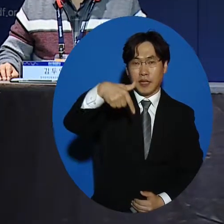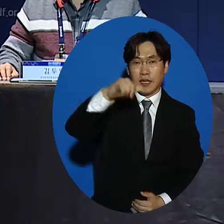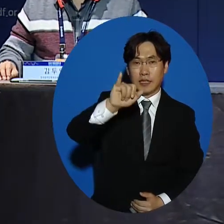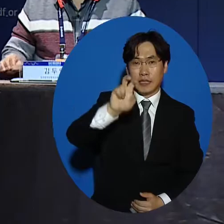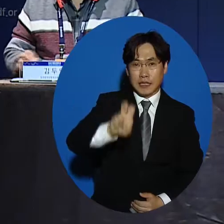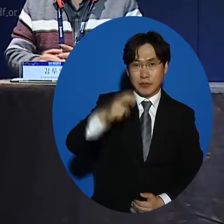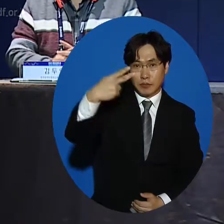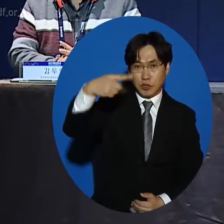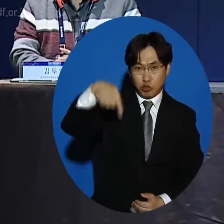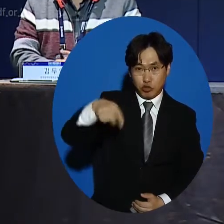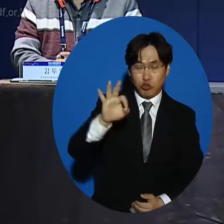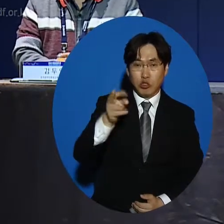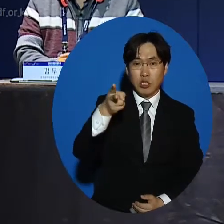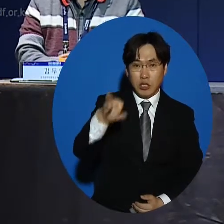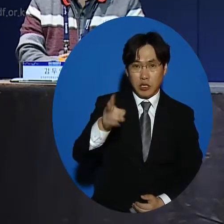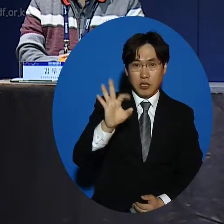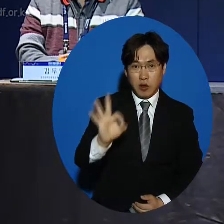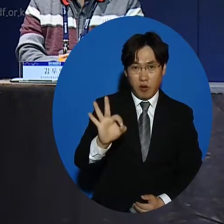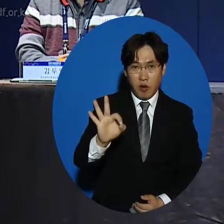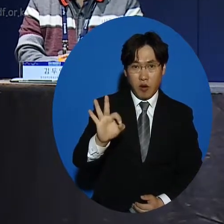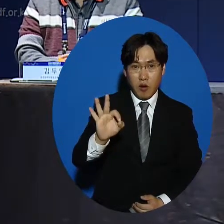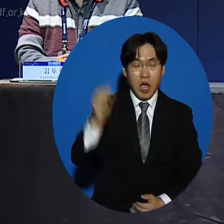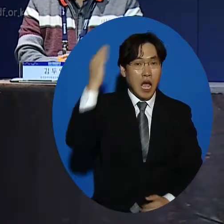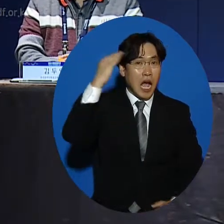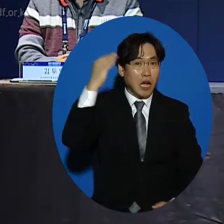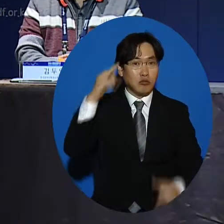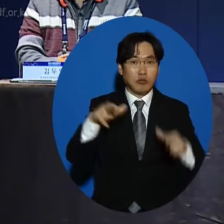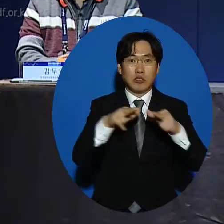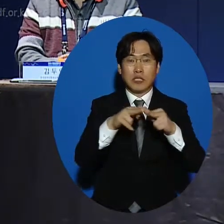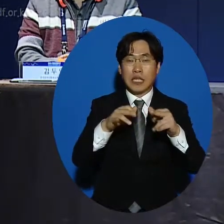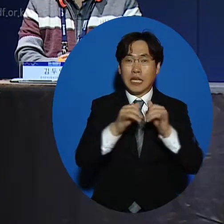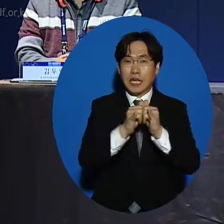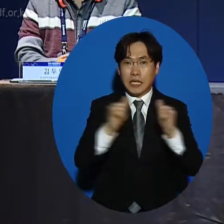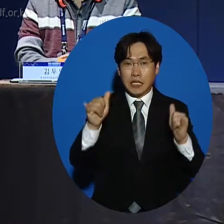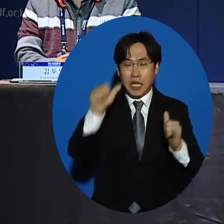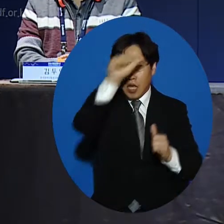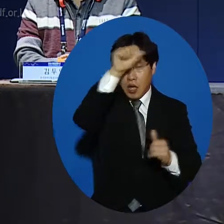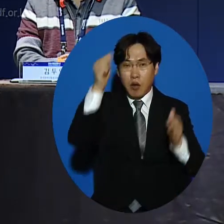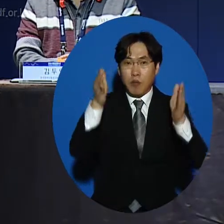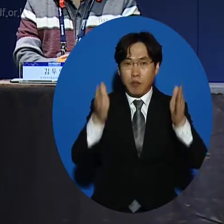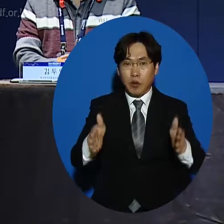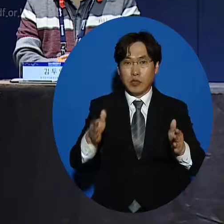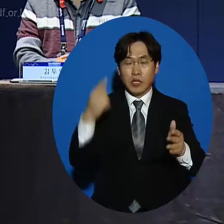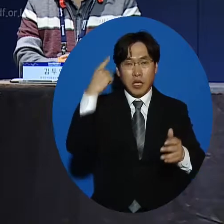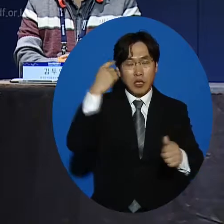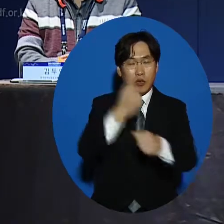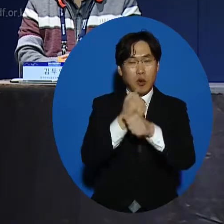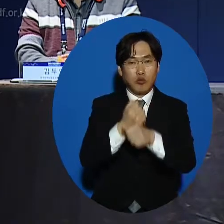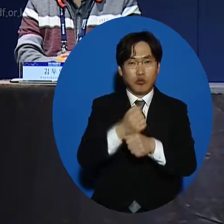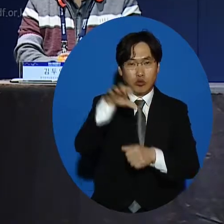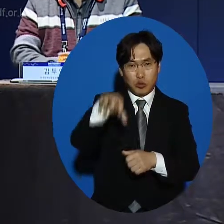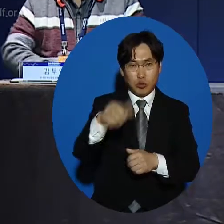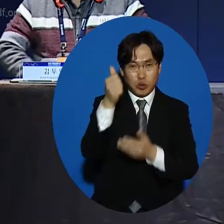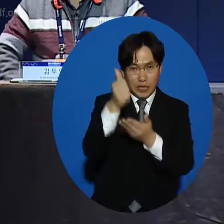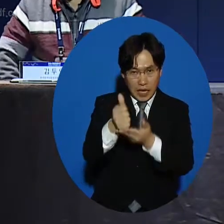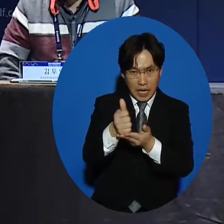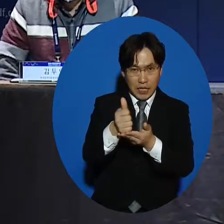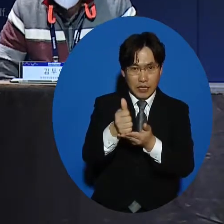김두영 한국장애인 평생교육연구소 교육학 박사님을 소개해드리겠습니다.